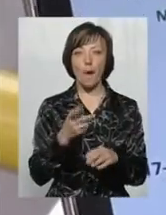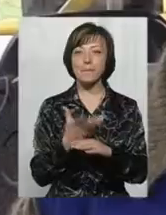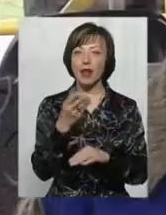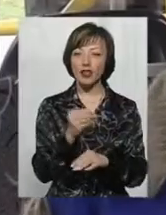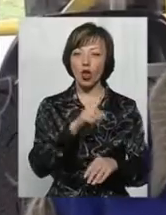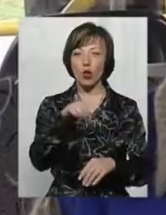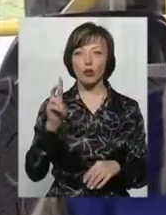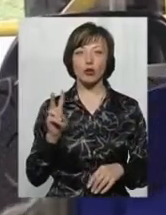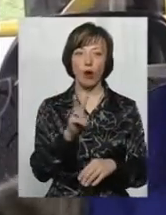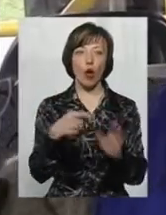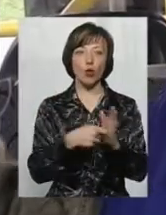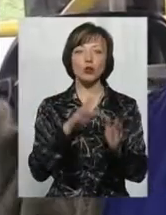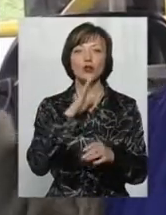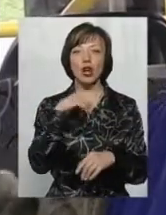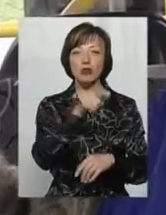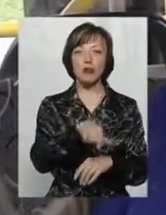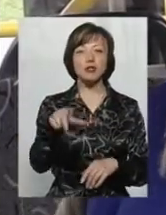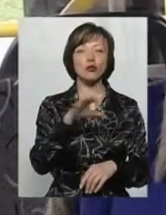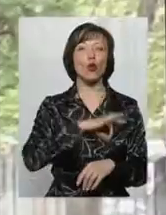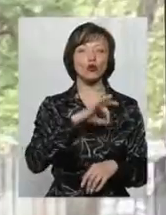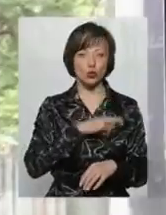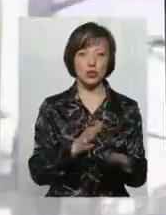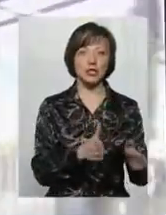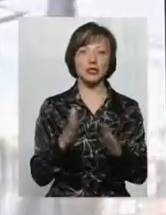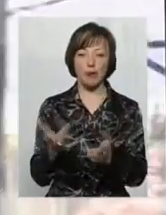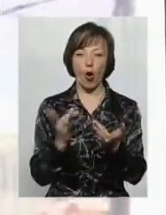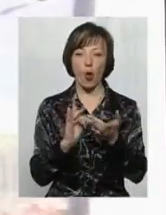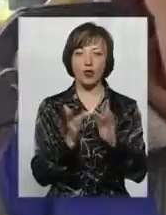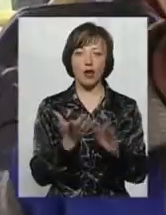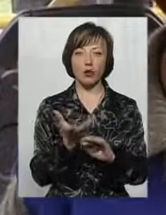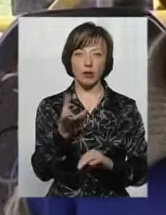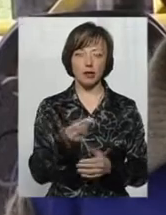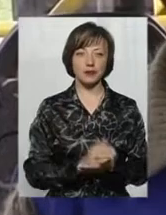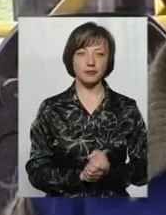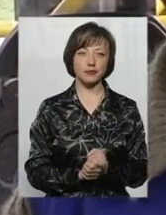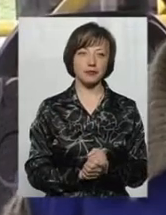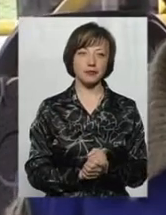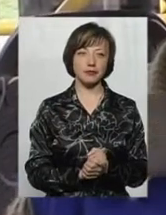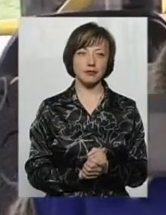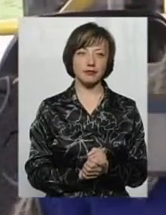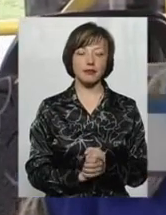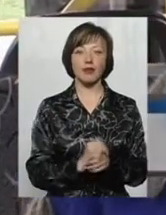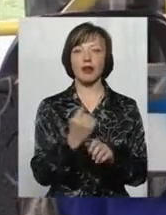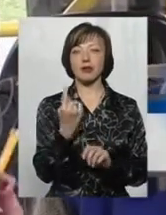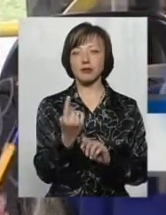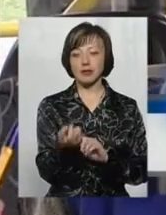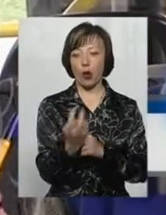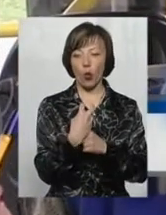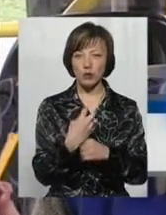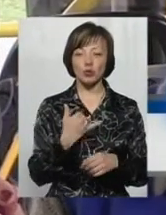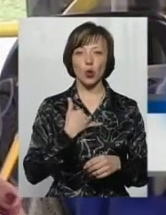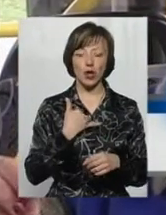тролейбусу. Кондуктор Людмила каже, пасажири вже користуються системою онлайн-оплати. Заходять до нас, показують нам на телефоні.